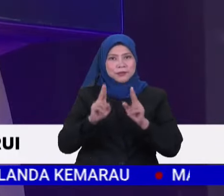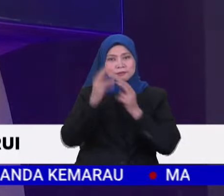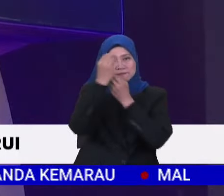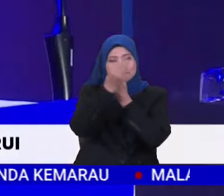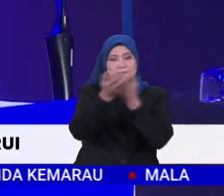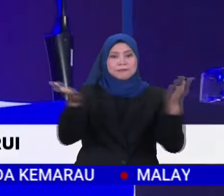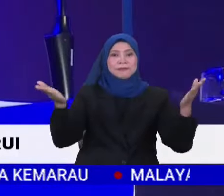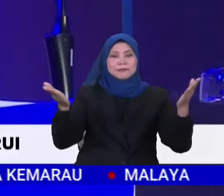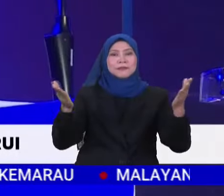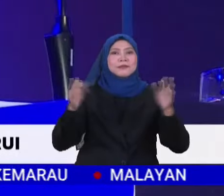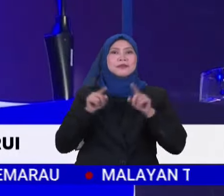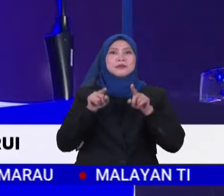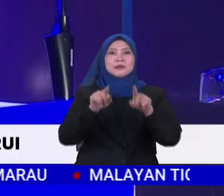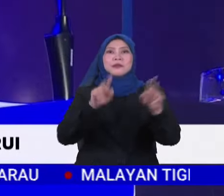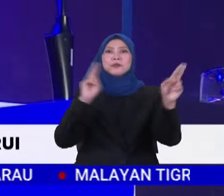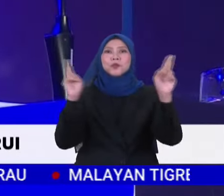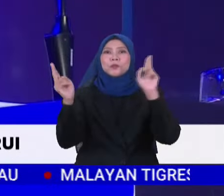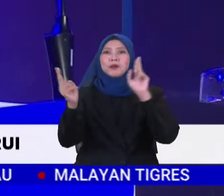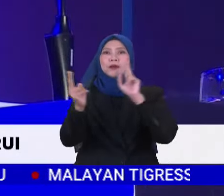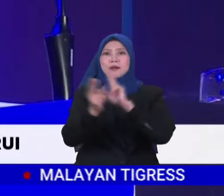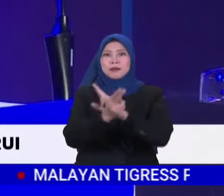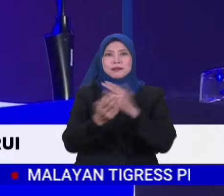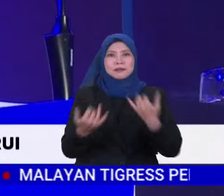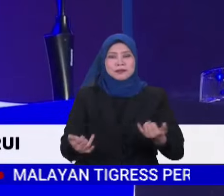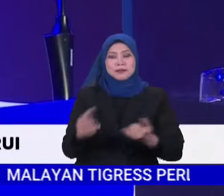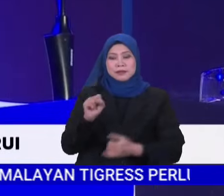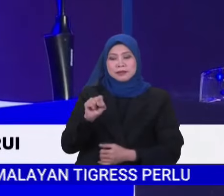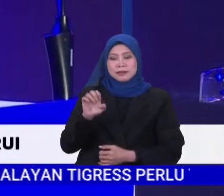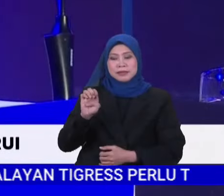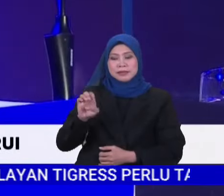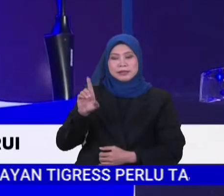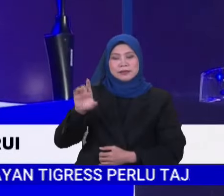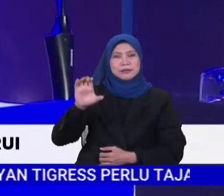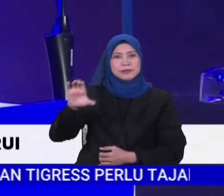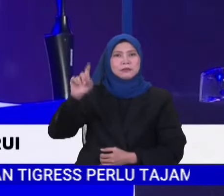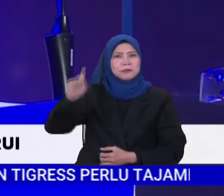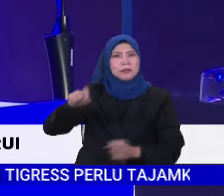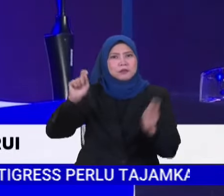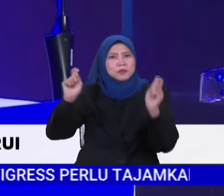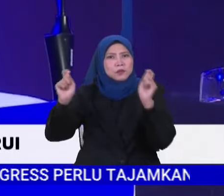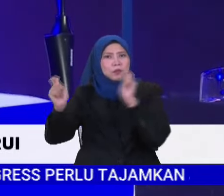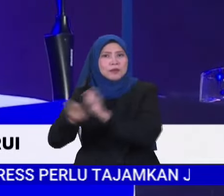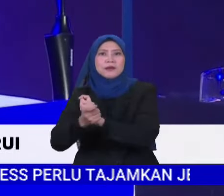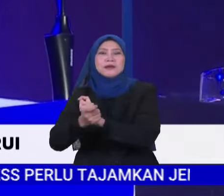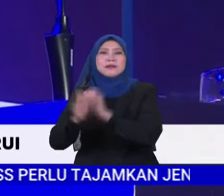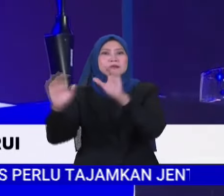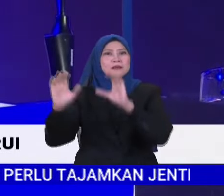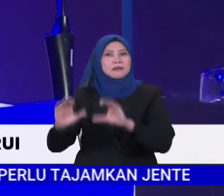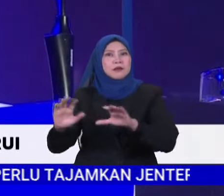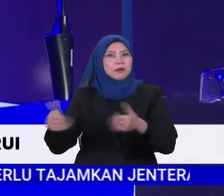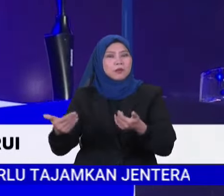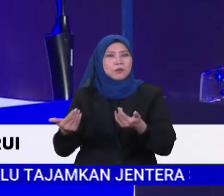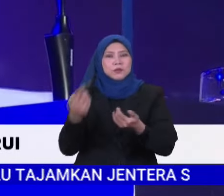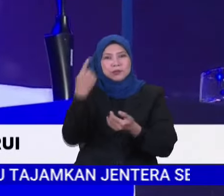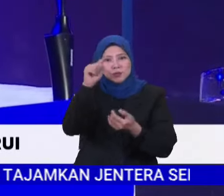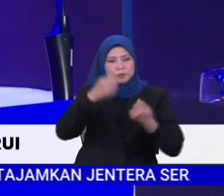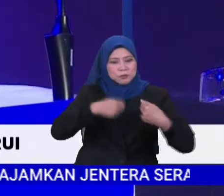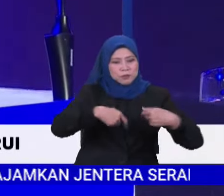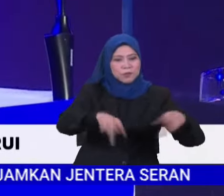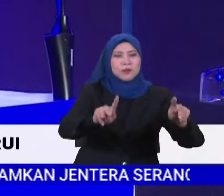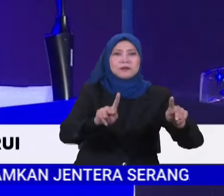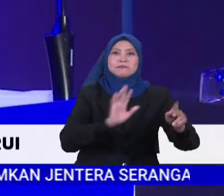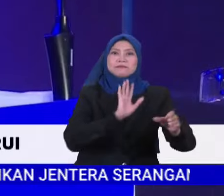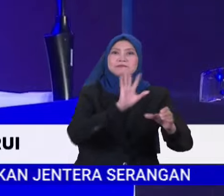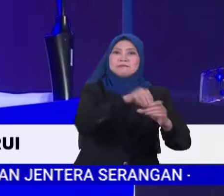memaklumkan seiring dengan perubahan semasa STDC kini perlu mengubah cara dan langkah dalam meneroka peluang